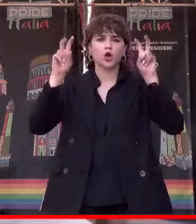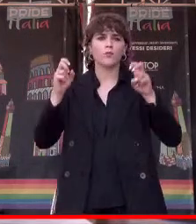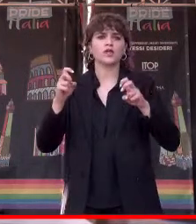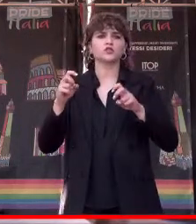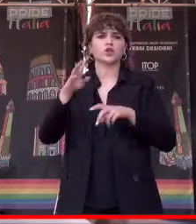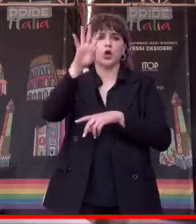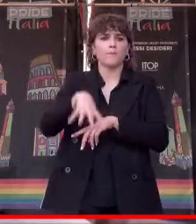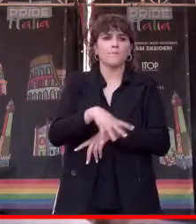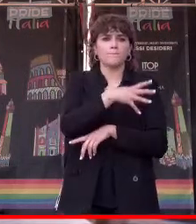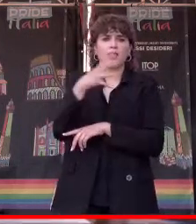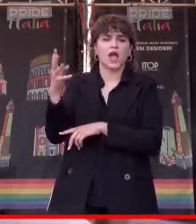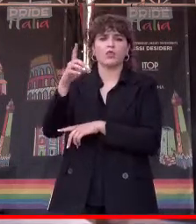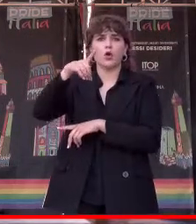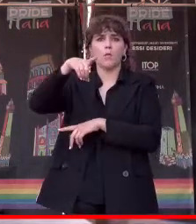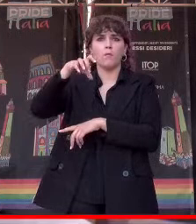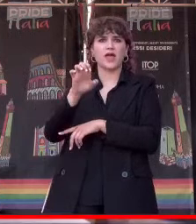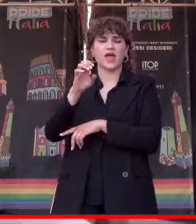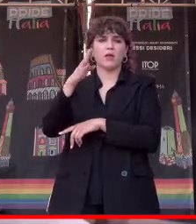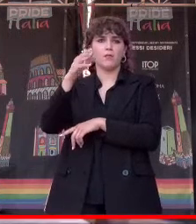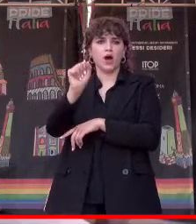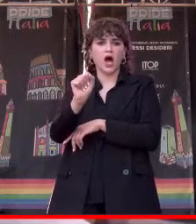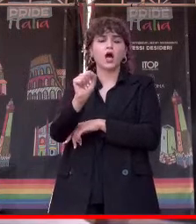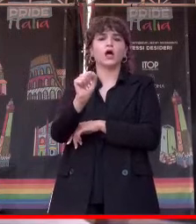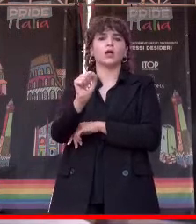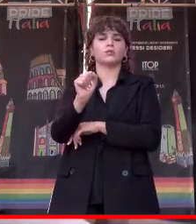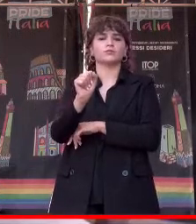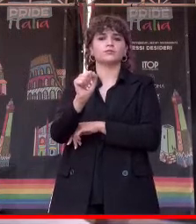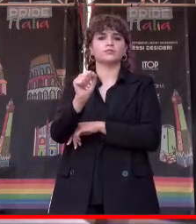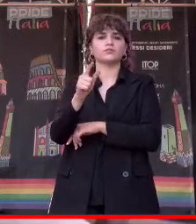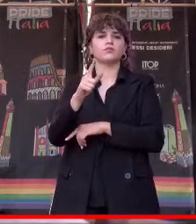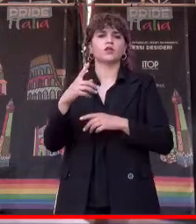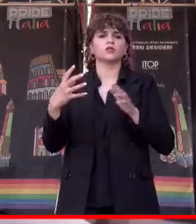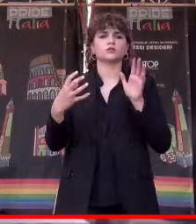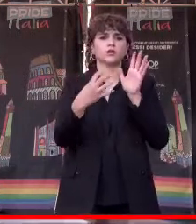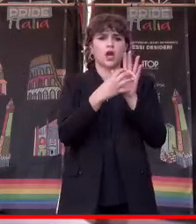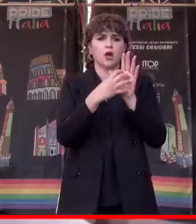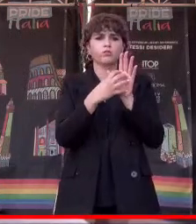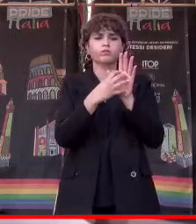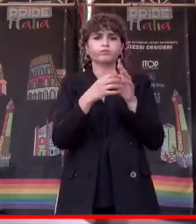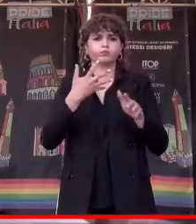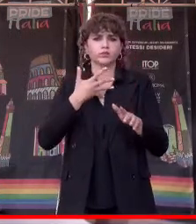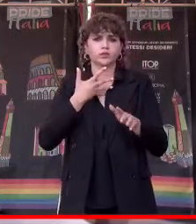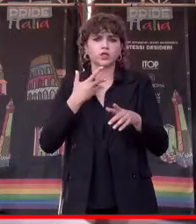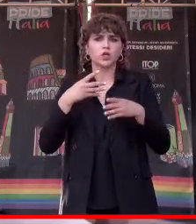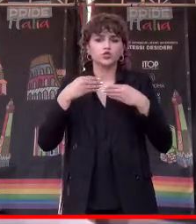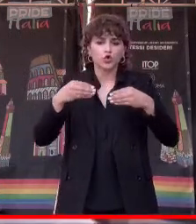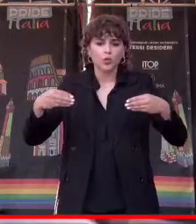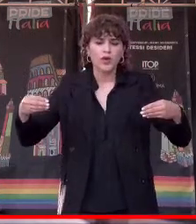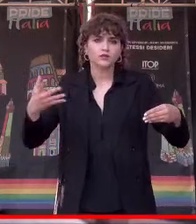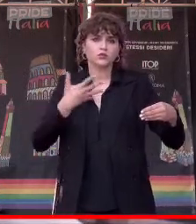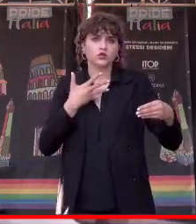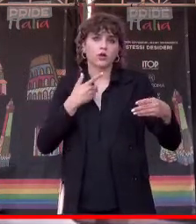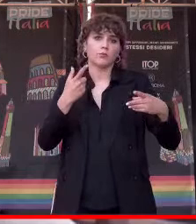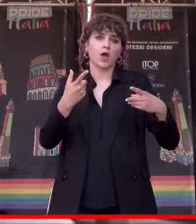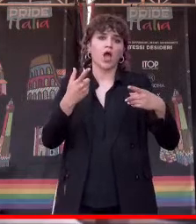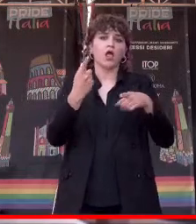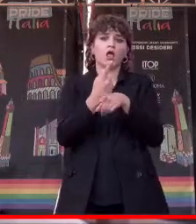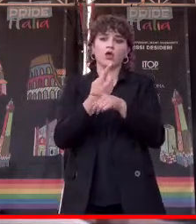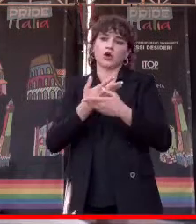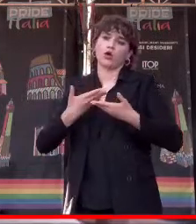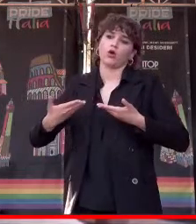queste app, ma che le facciamo a fare, cioè gli strumenti ce li abbiamo, ma vanno condivisi in un